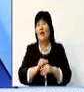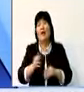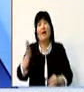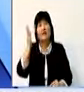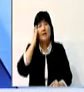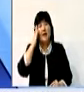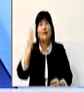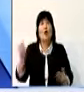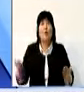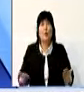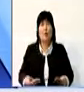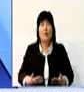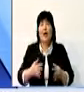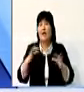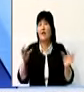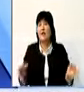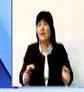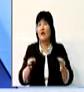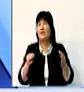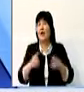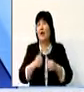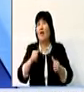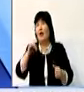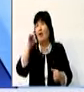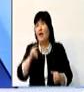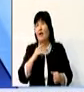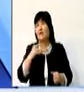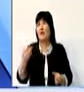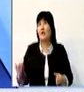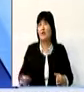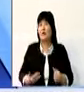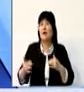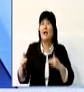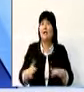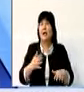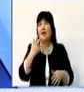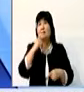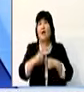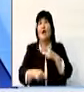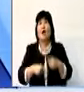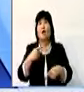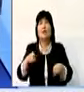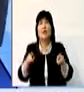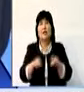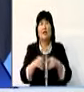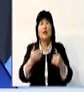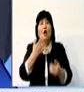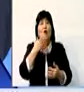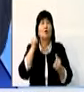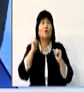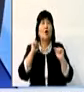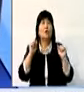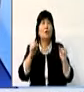Санасынан, өмірінен ешқашан шығарған жоқ. Қазақстан тұрмысы мен тіршілігіне салт дәстүрлеріне негізделген ұлттық спорт